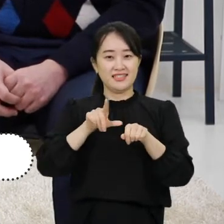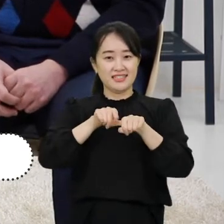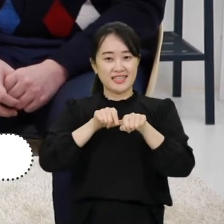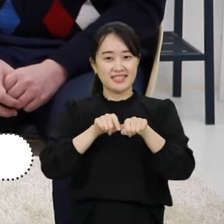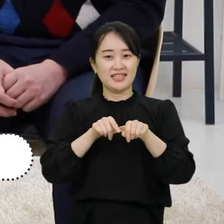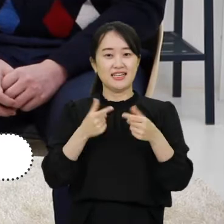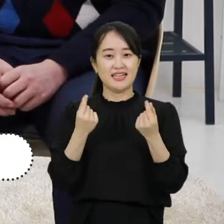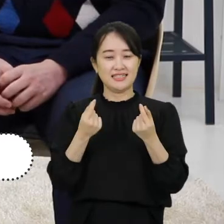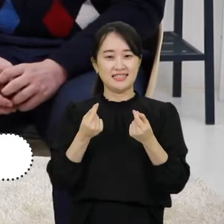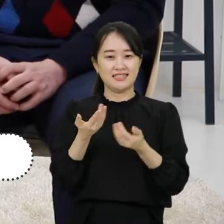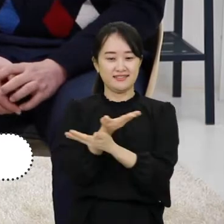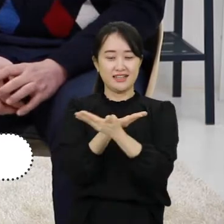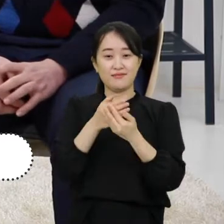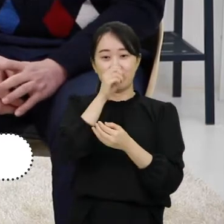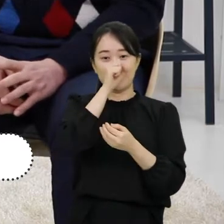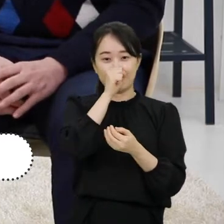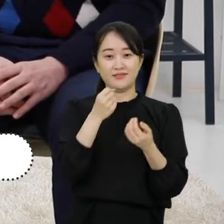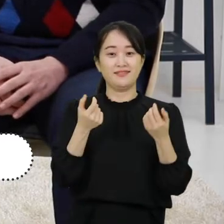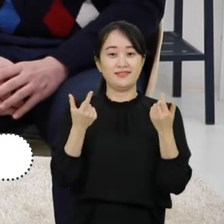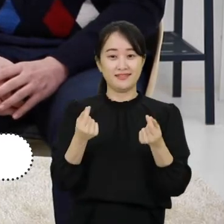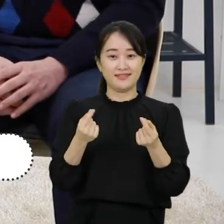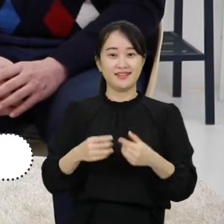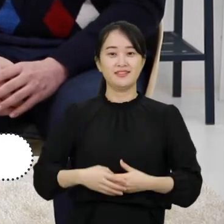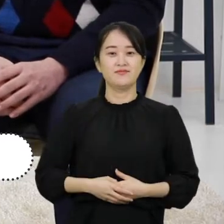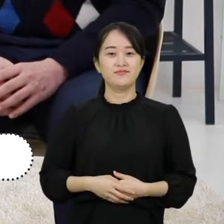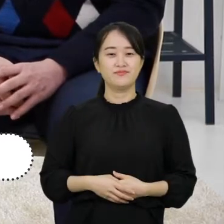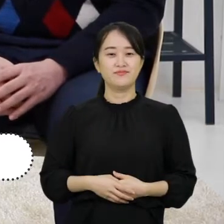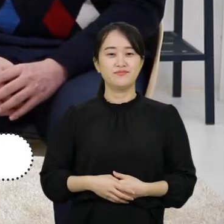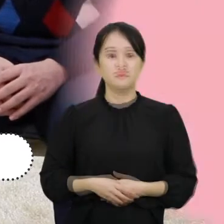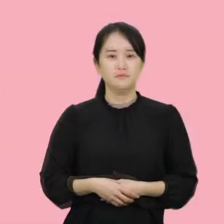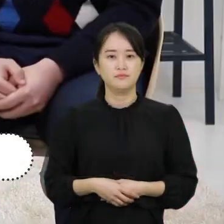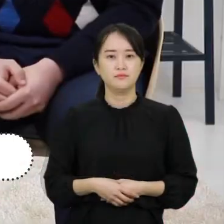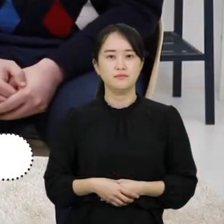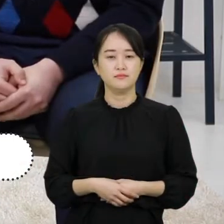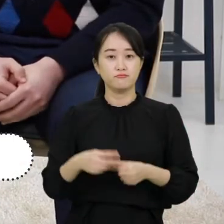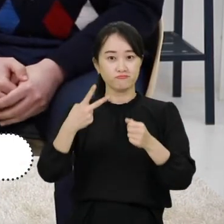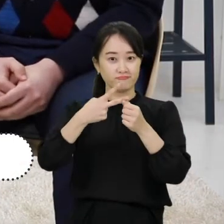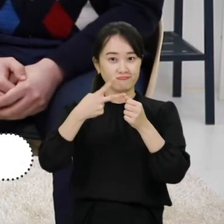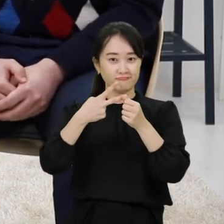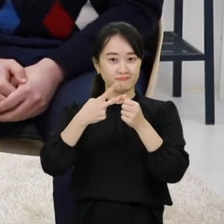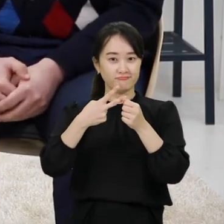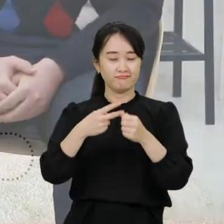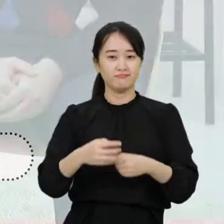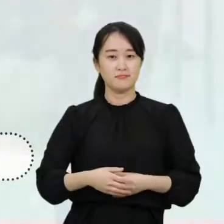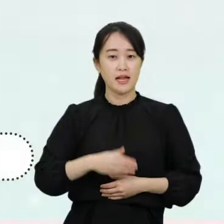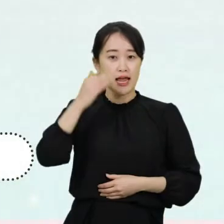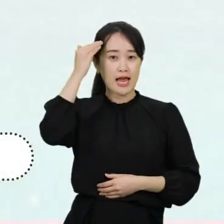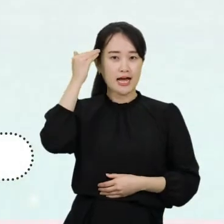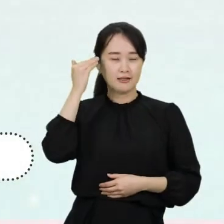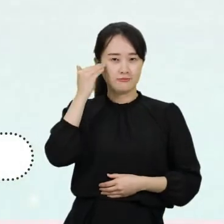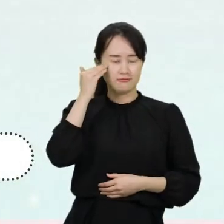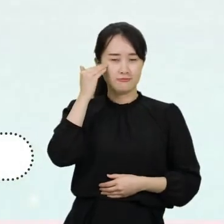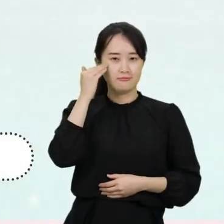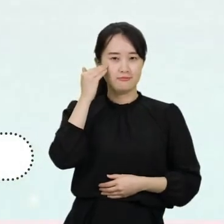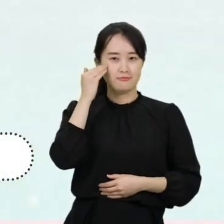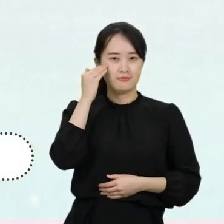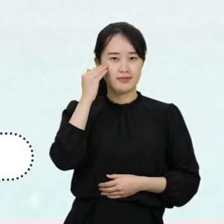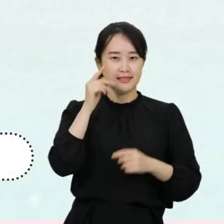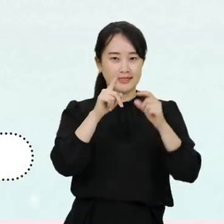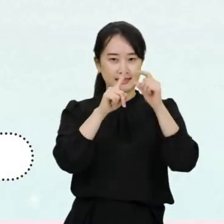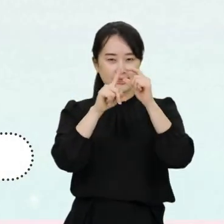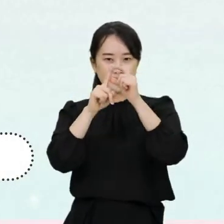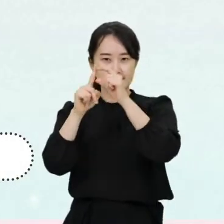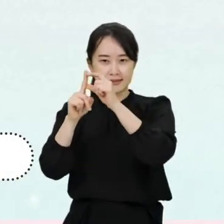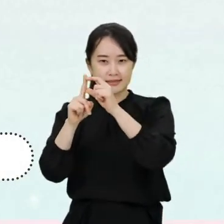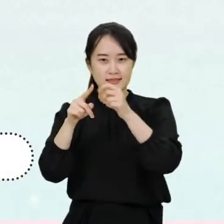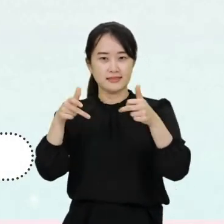올려보는 이런 시간들을 오늘 좀 같이 계속 나눠보면 좋겠습니다. 두 번째 퀴즈입니다. 우리나라